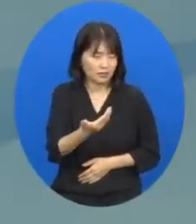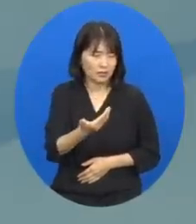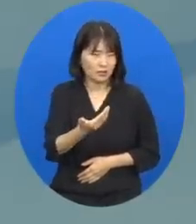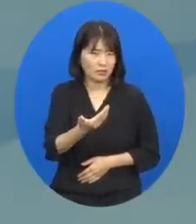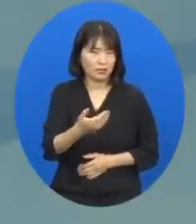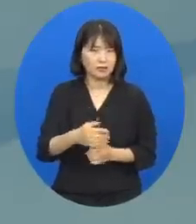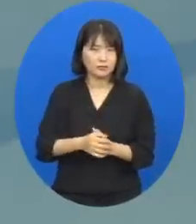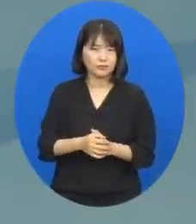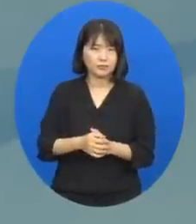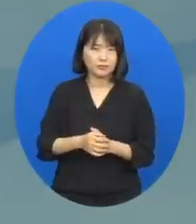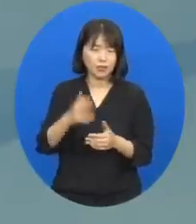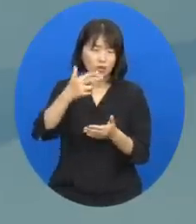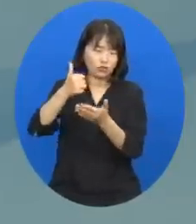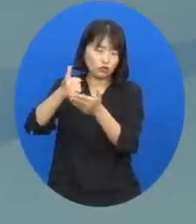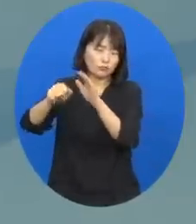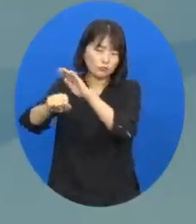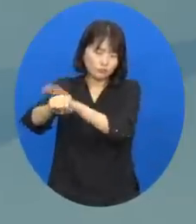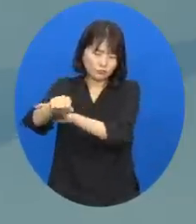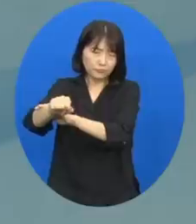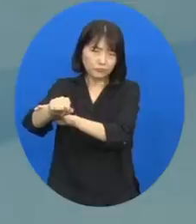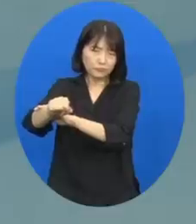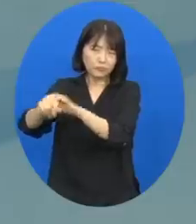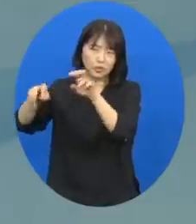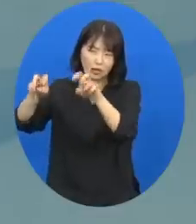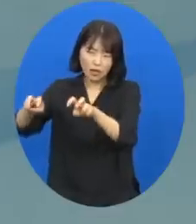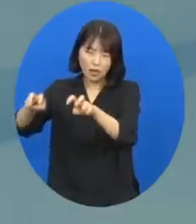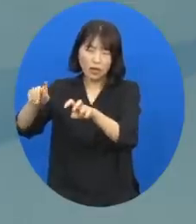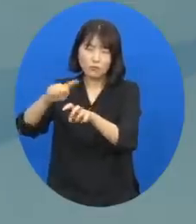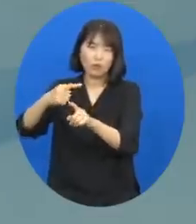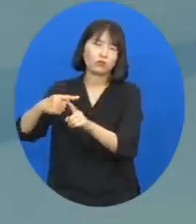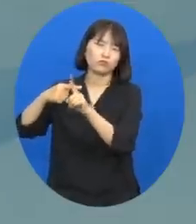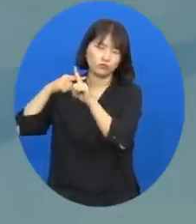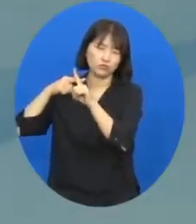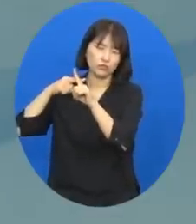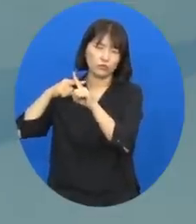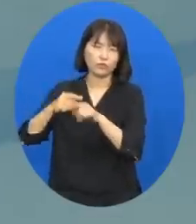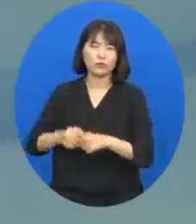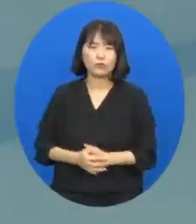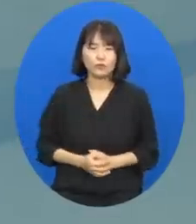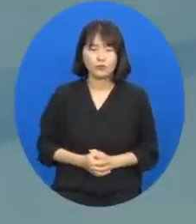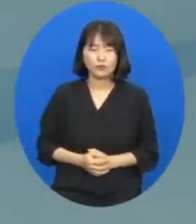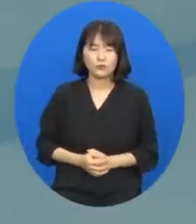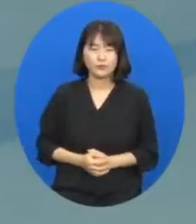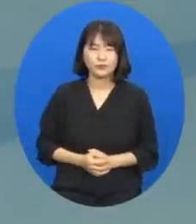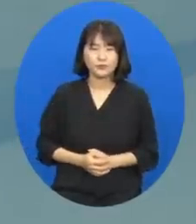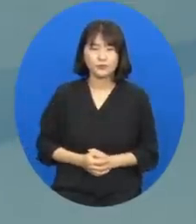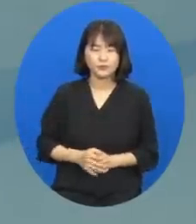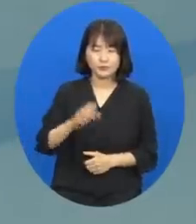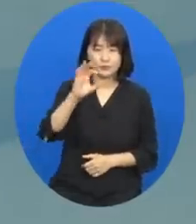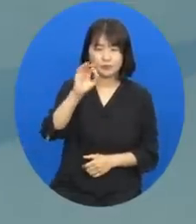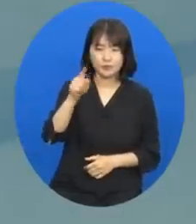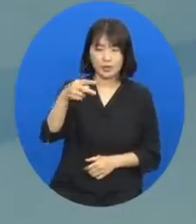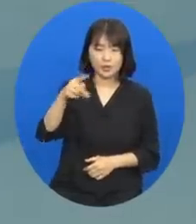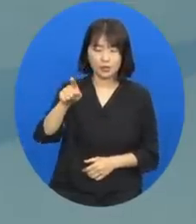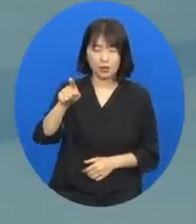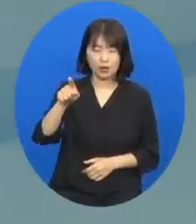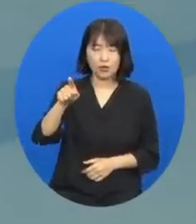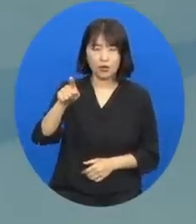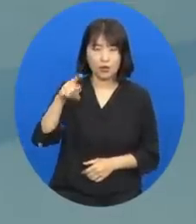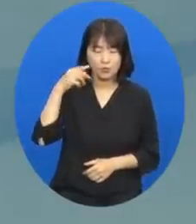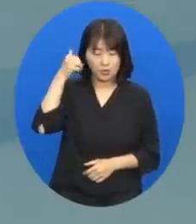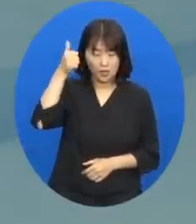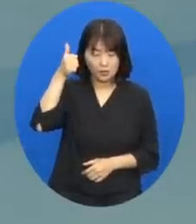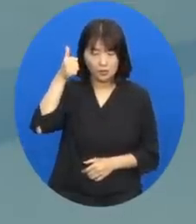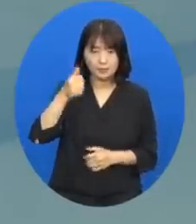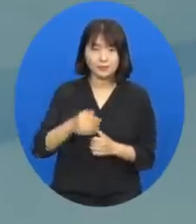떨어지는 것이 어찌 바로 숨겼습니다 아더 핑크 라고 하는 목사님이 요 3회에 3월 있죠 3일 상에